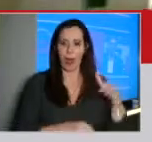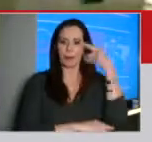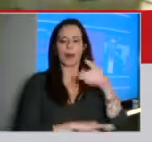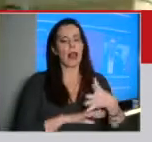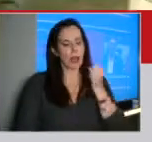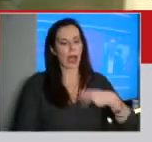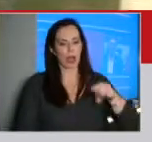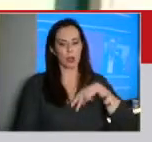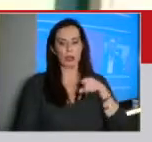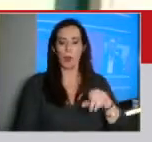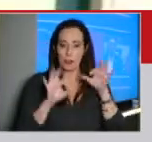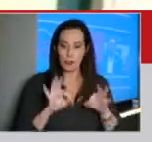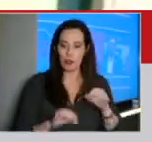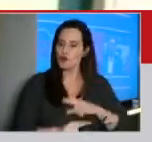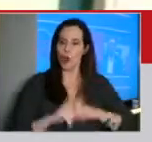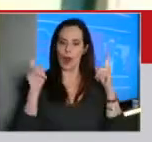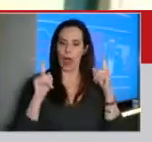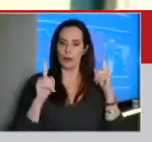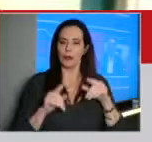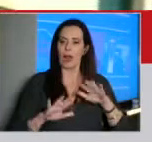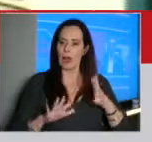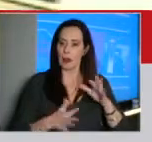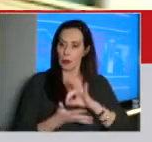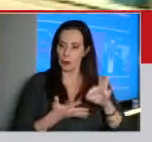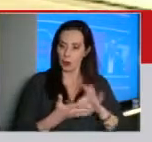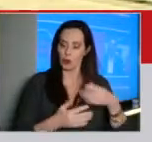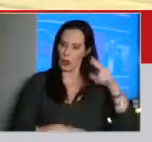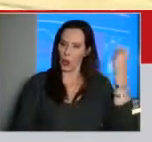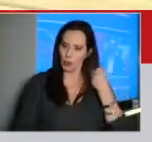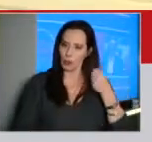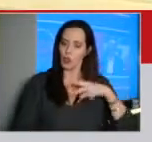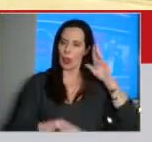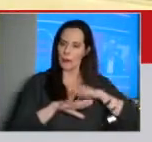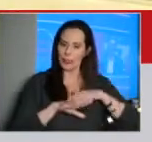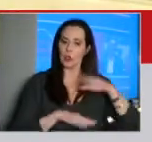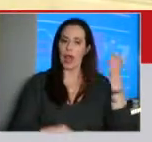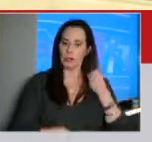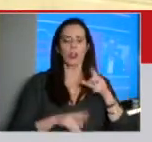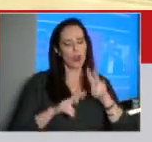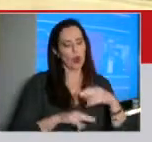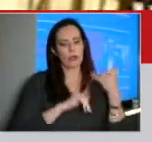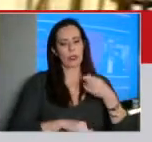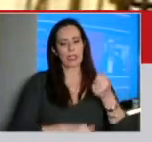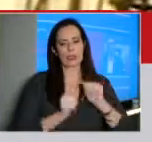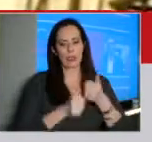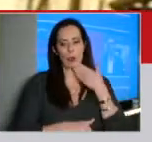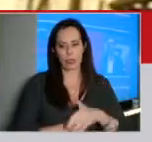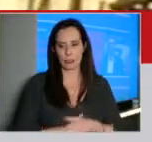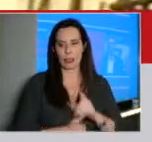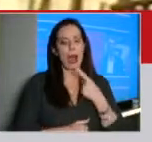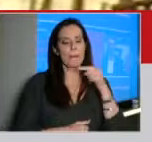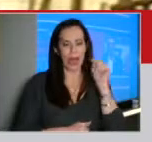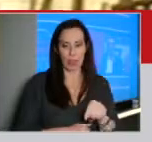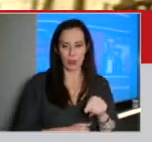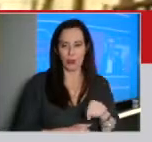לקחה כאן אחריות, זה מציאות שונה לחלוטין. ככל שהמשרד הזה יהיה עוצמתי, יהיה מקצועי, יהיה חזק, הוא יוכל להביא יותר כסף לספורט הישראלי. האמירה